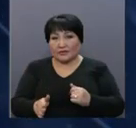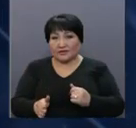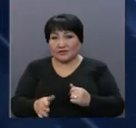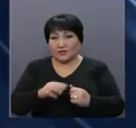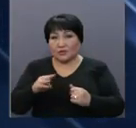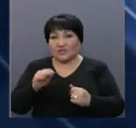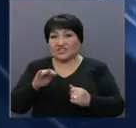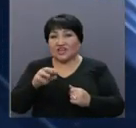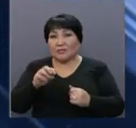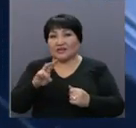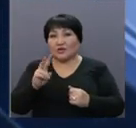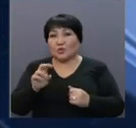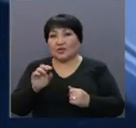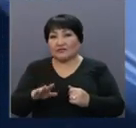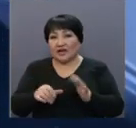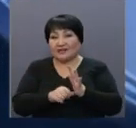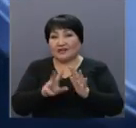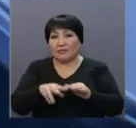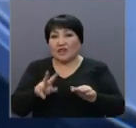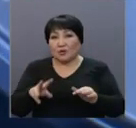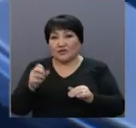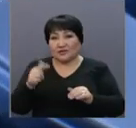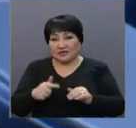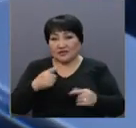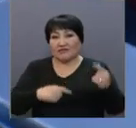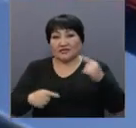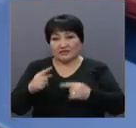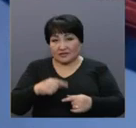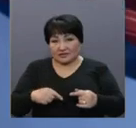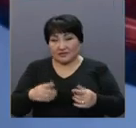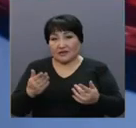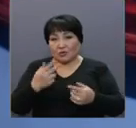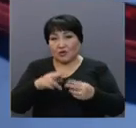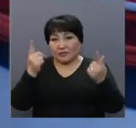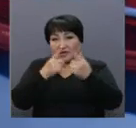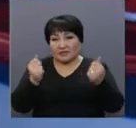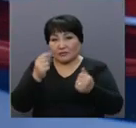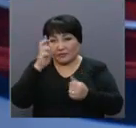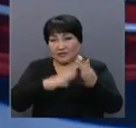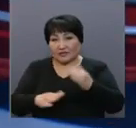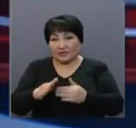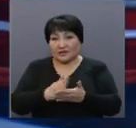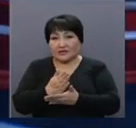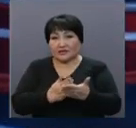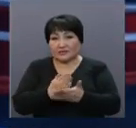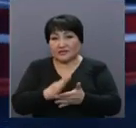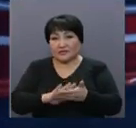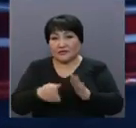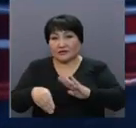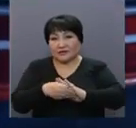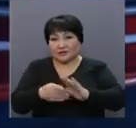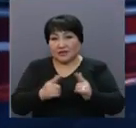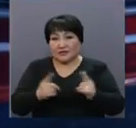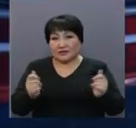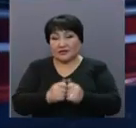Тұңғышбай Жаманқұлов 6 миллион теңгені қайтарған. Бұл ақпаратты мемлекеттік қызмет және сыбайлас жемқорлыққа қарсы іс-қимыл агенттігінің